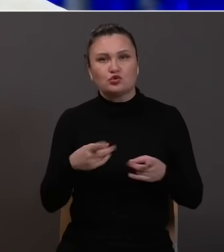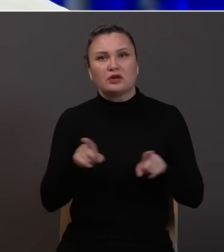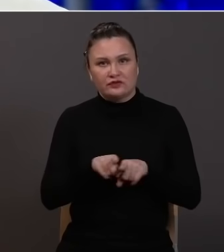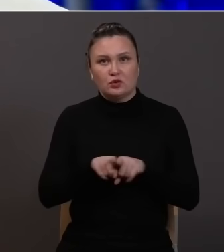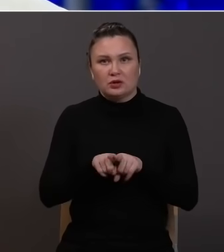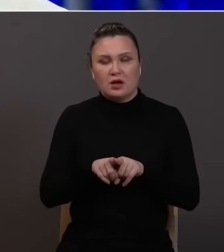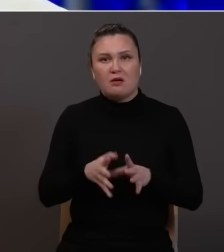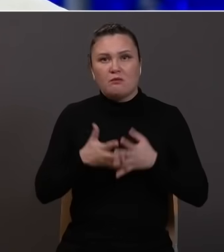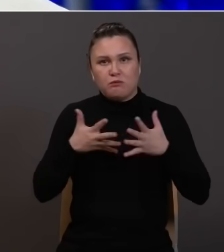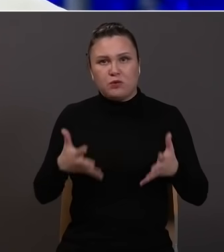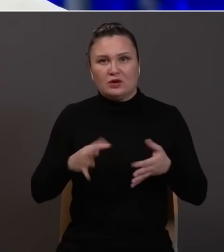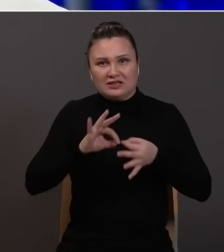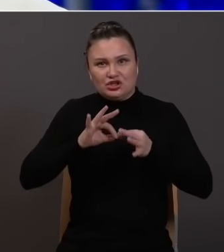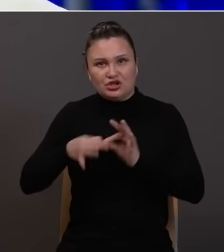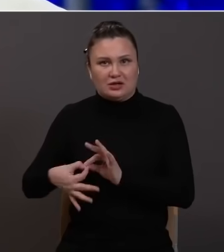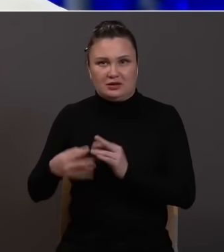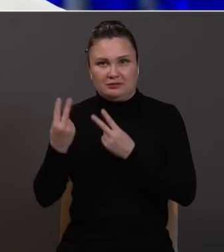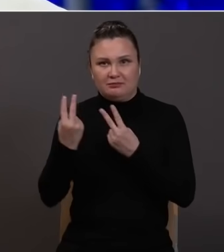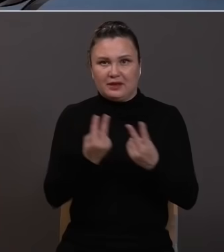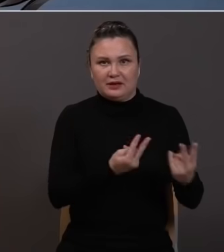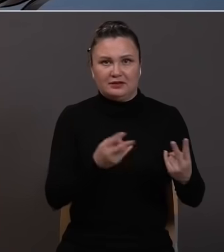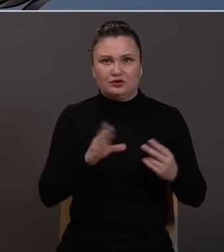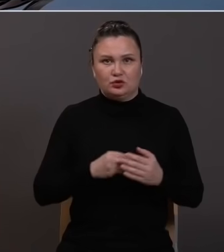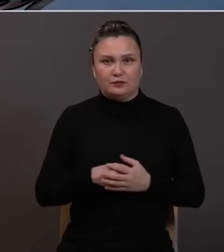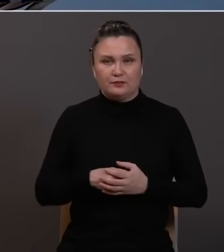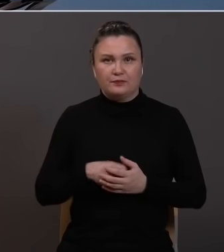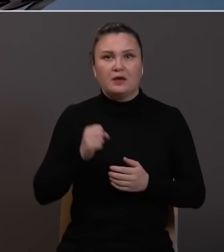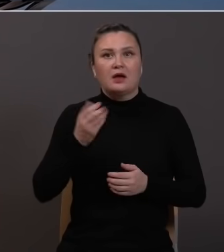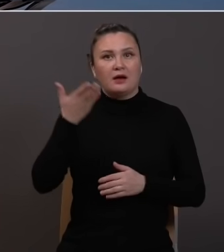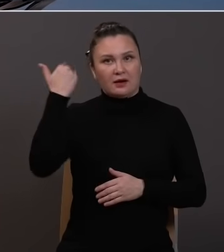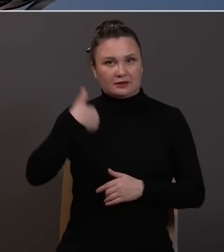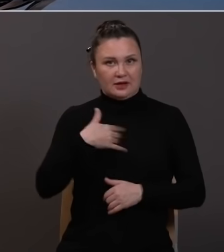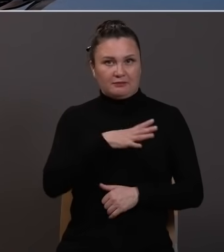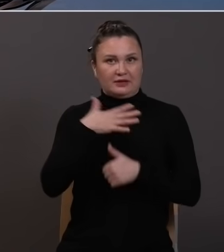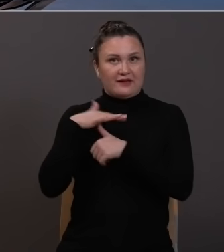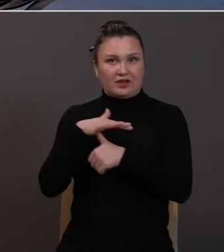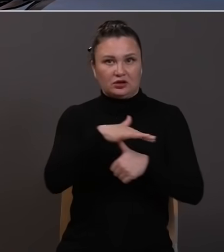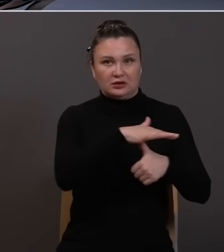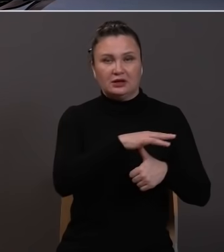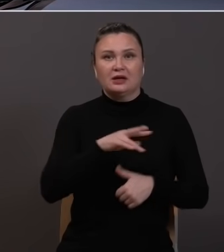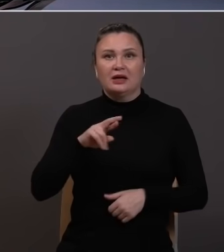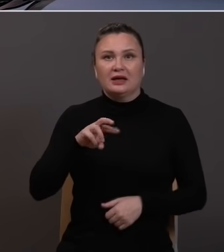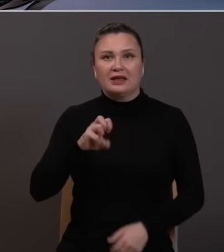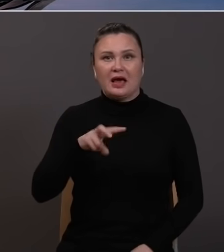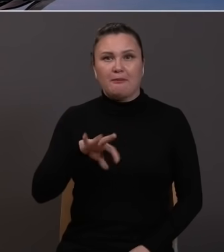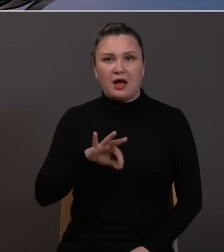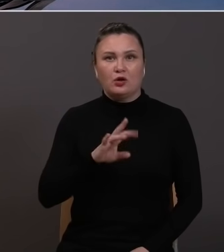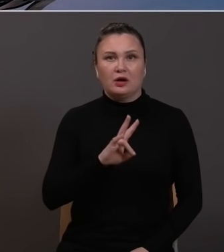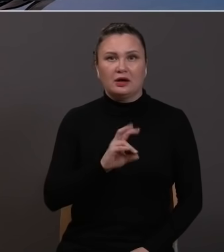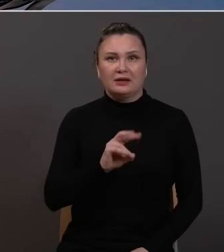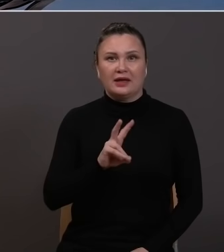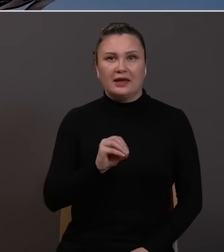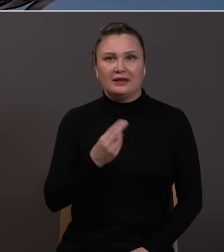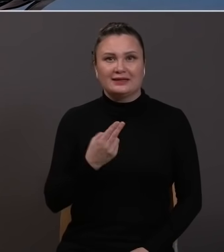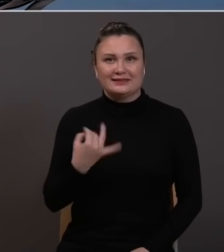все-таки это более, так скажем, тщательно пройти все. Как ты летел на вертолете над Ямало-Ненецким автономным округом,